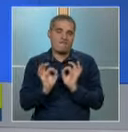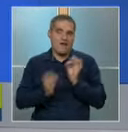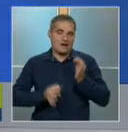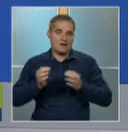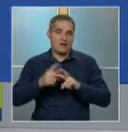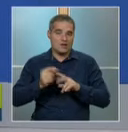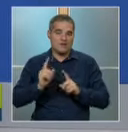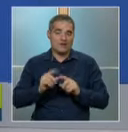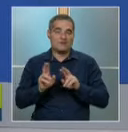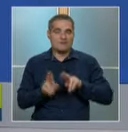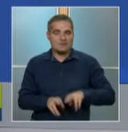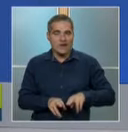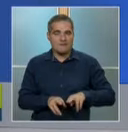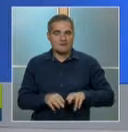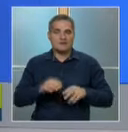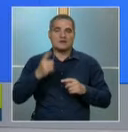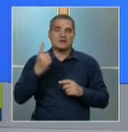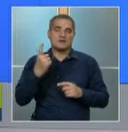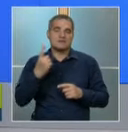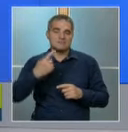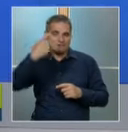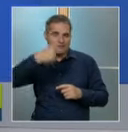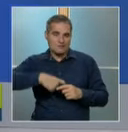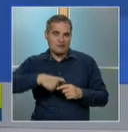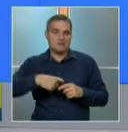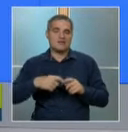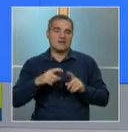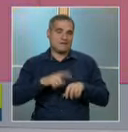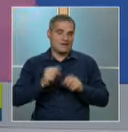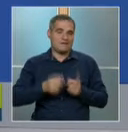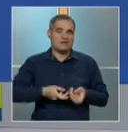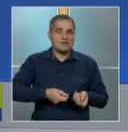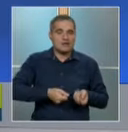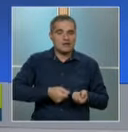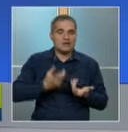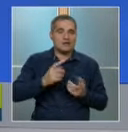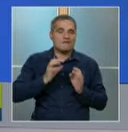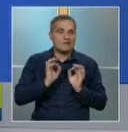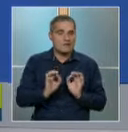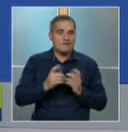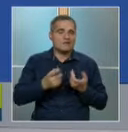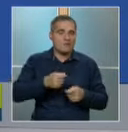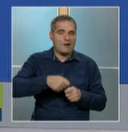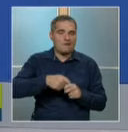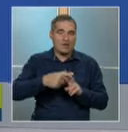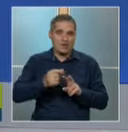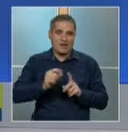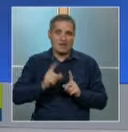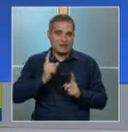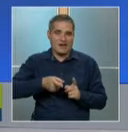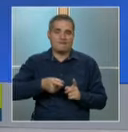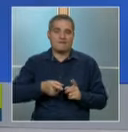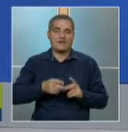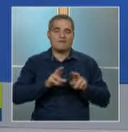Обаче, според мен, трябва да оставиш, те са индивидуални хора. Верно, трябва да се грижи за тях и трябва да внимаваш какво правят. Обаче, не би